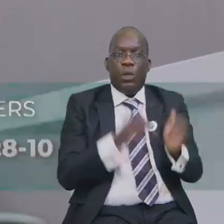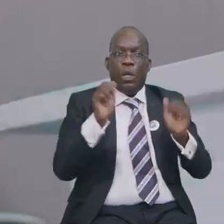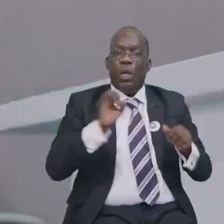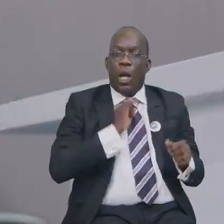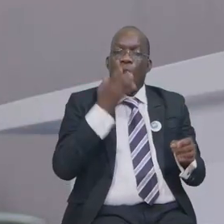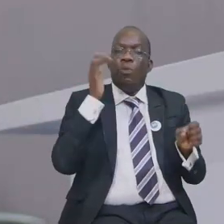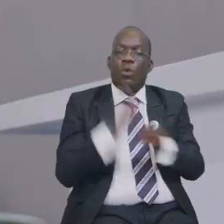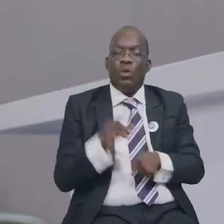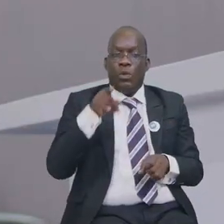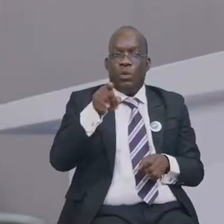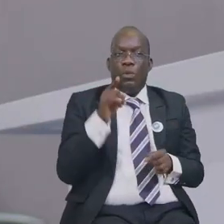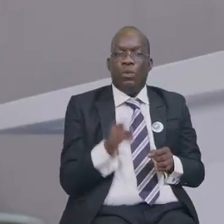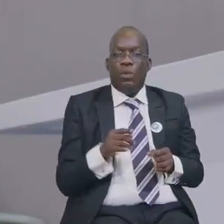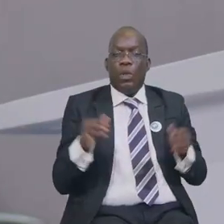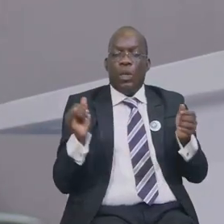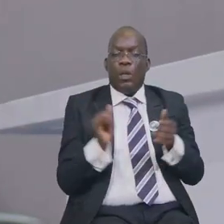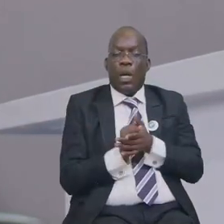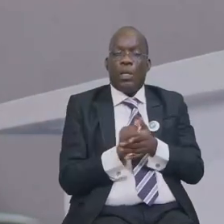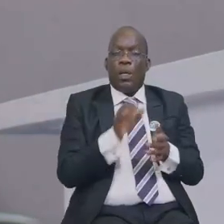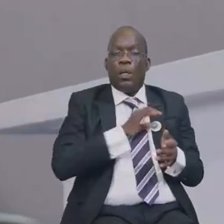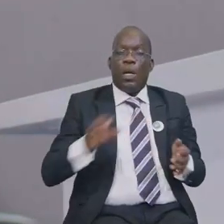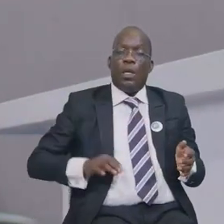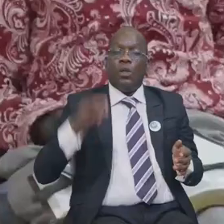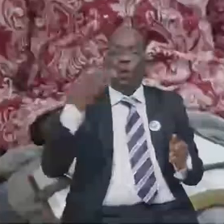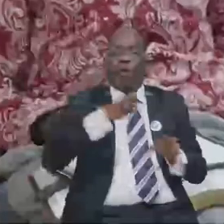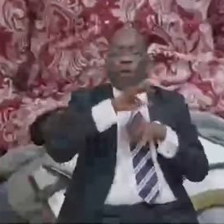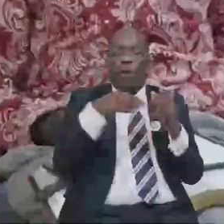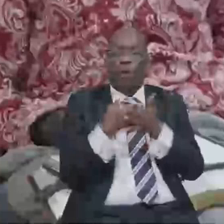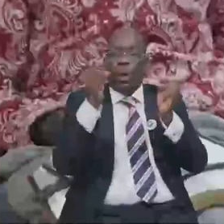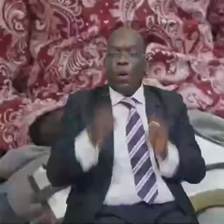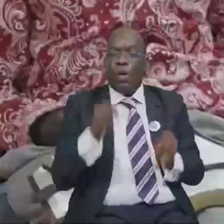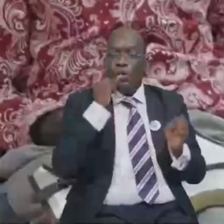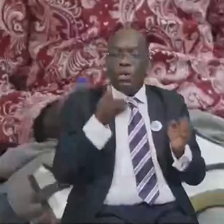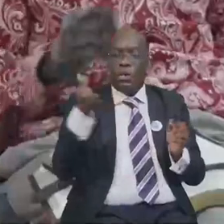Christ, avec toute sa puissance, est là avec toi.